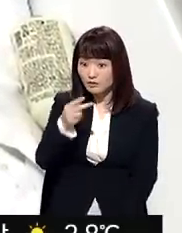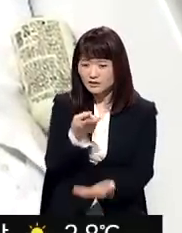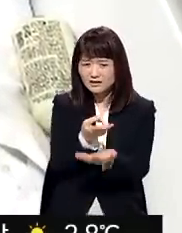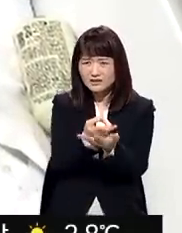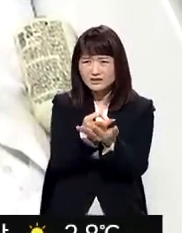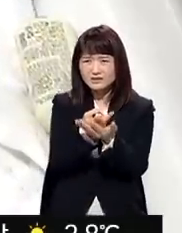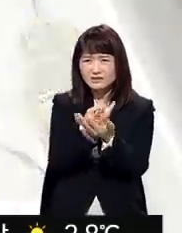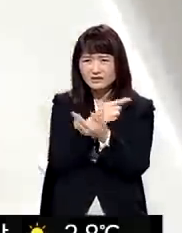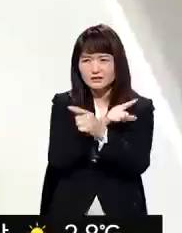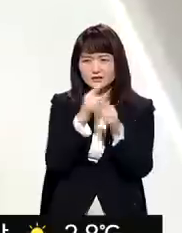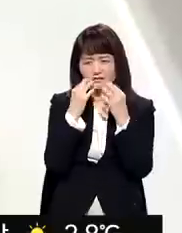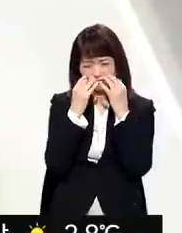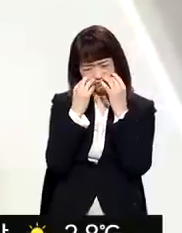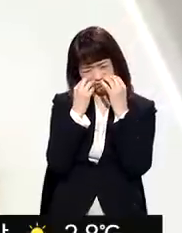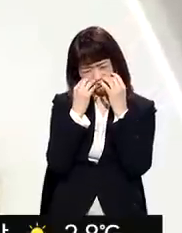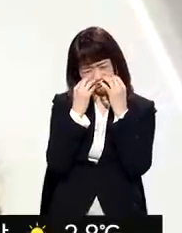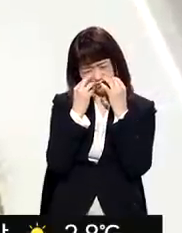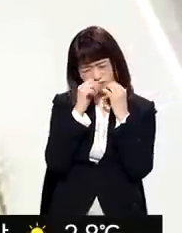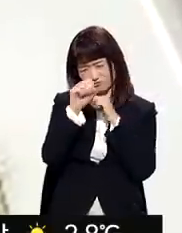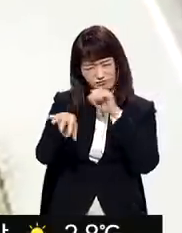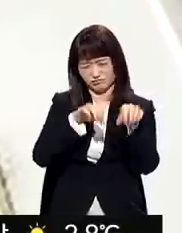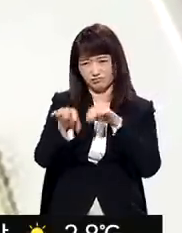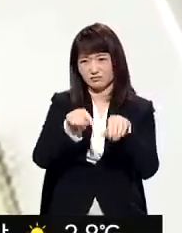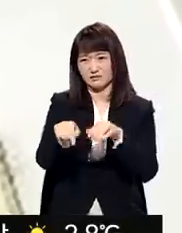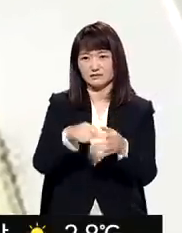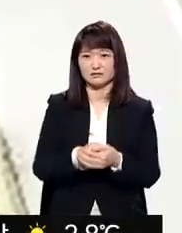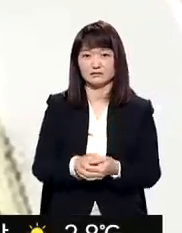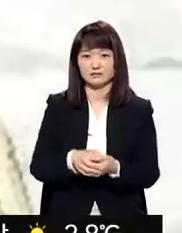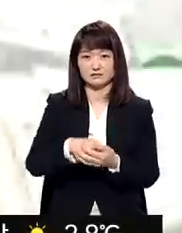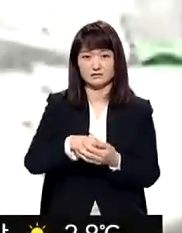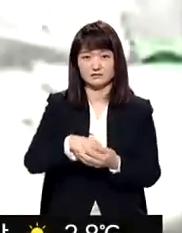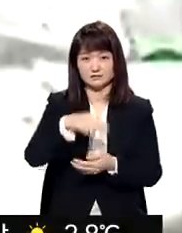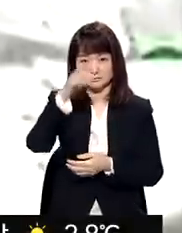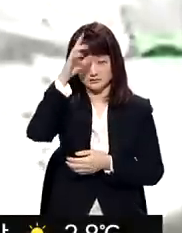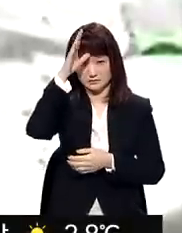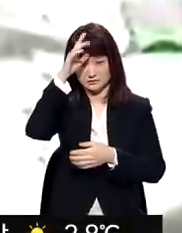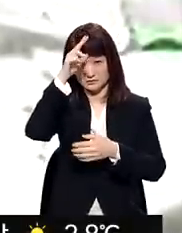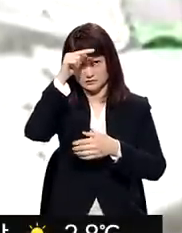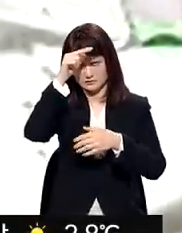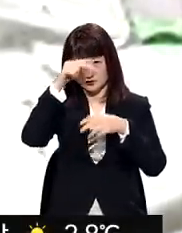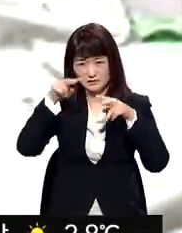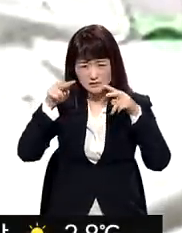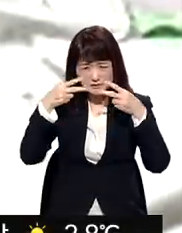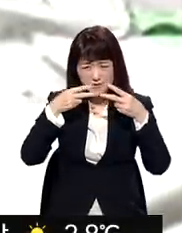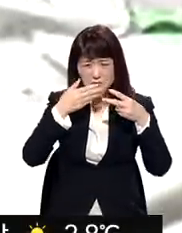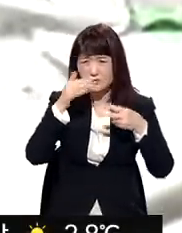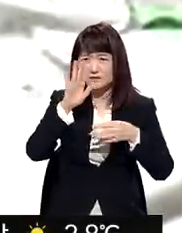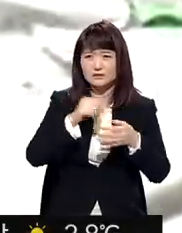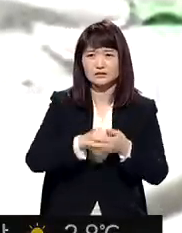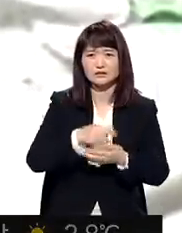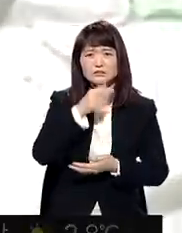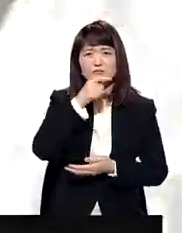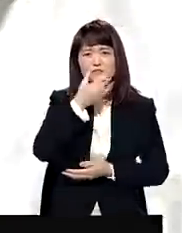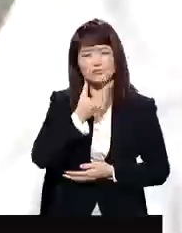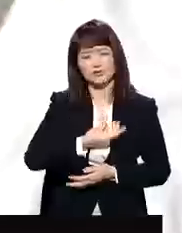침대에 온갖 오물의 쓰레기에 그냥 아유 컵라면 저거 먹지도 않은 그냥 아유 생수병에